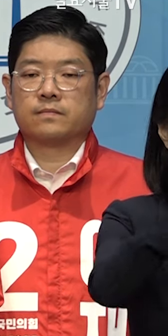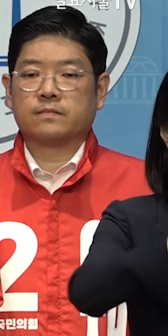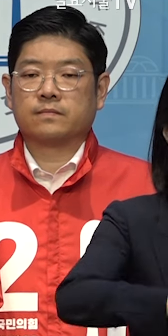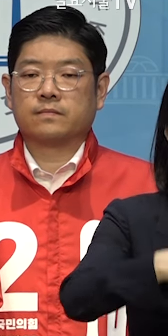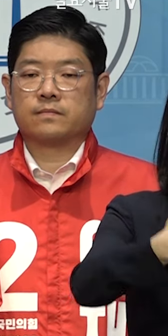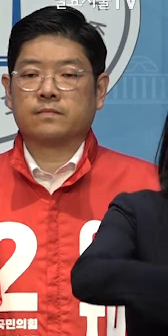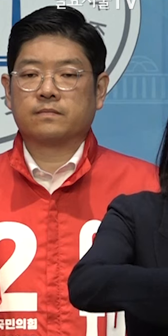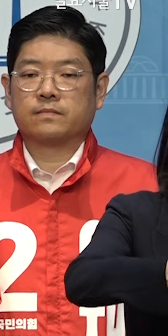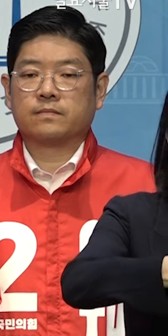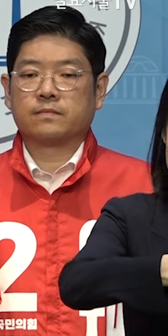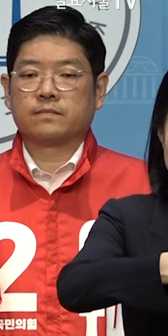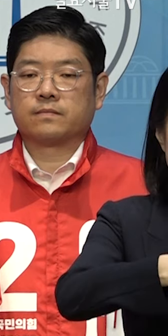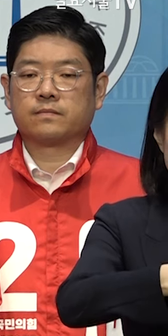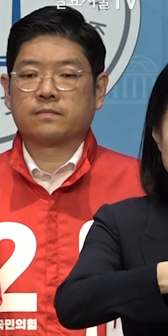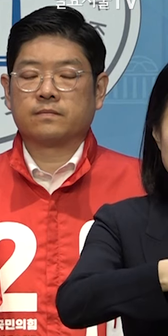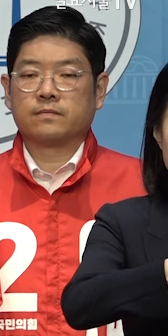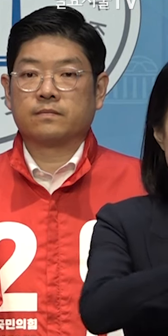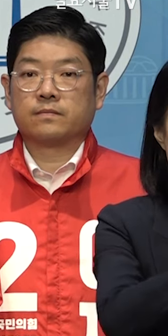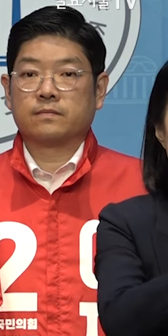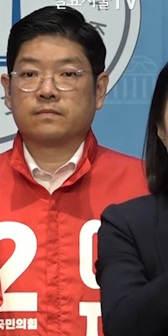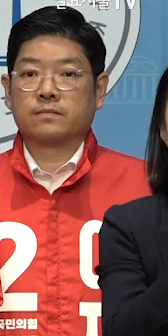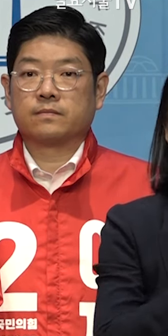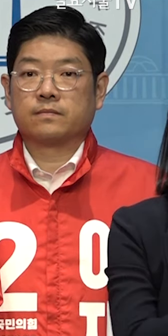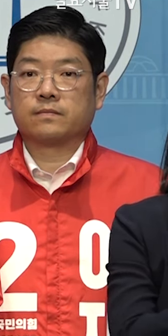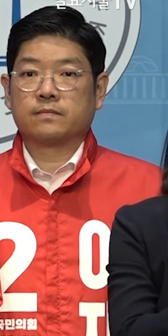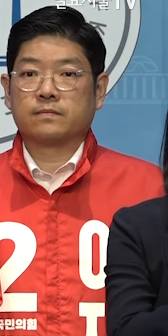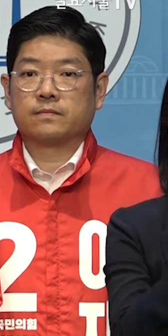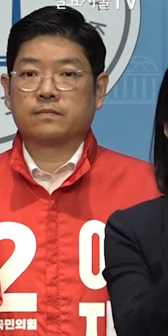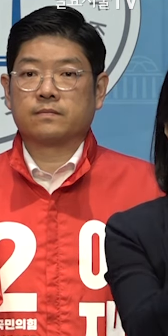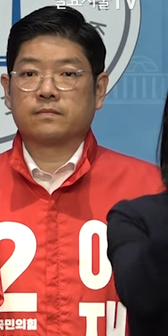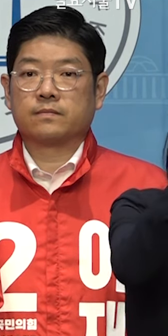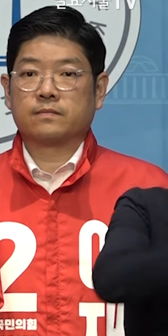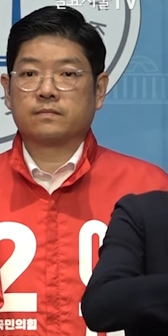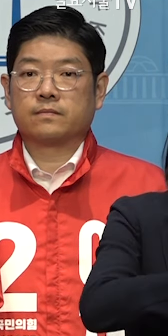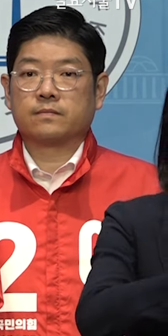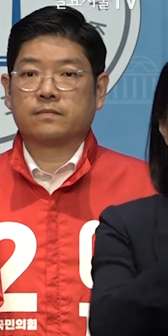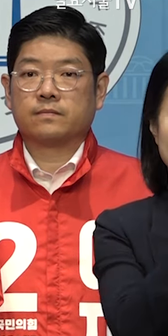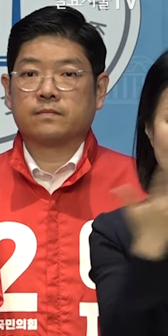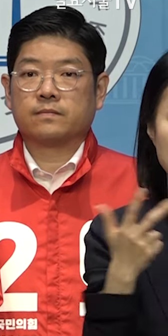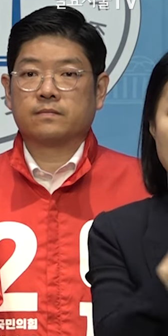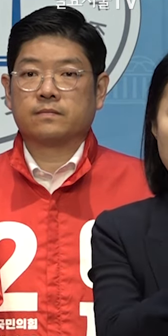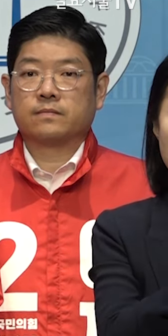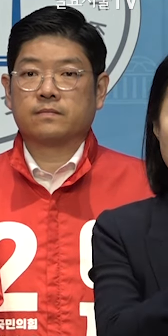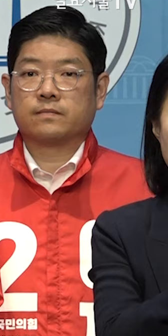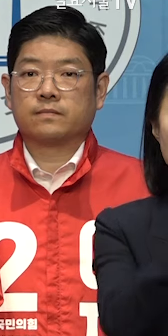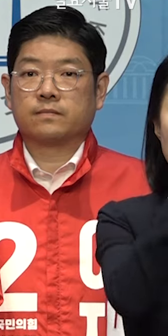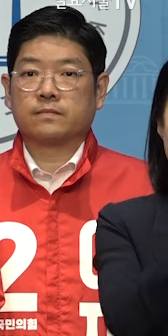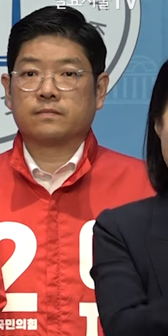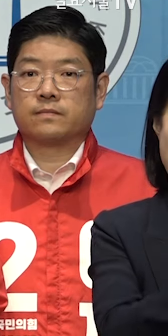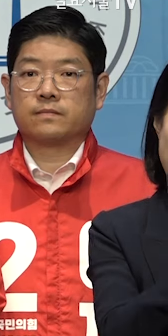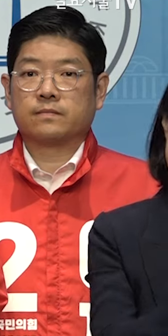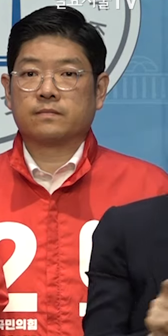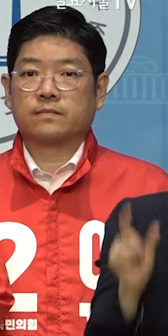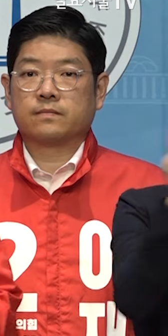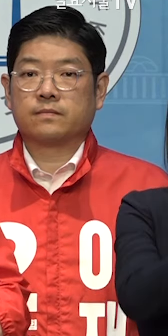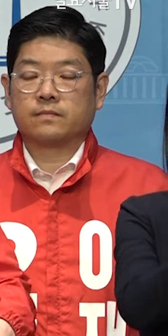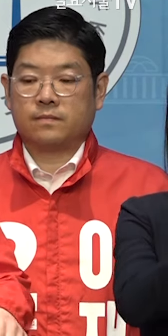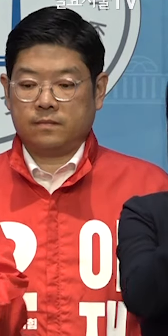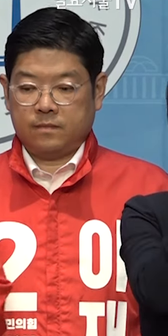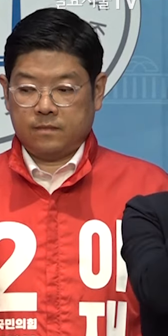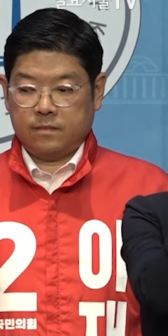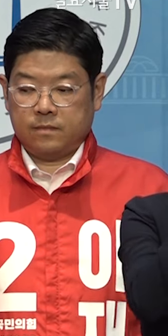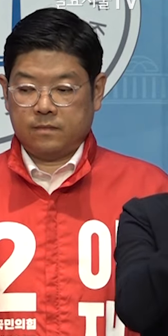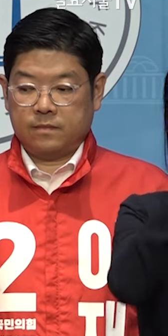못하고 뭉개는 이유는 이재명 대표와 조국 대표 모두 그들보다 더하면 더했지 법적